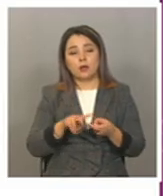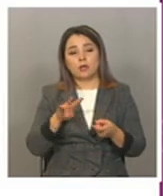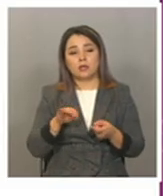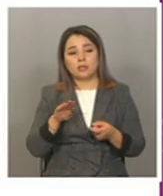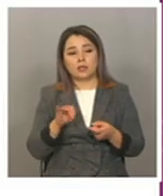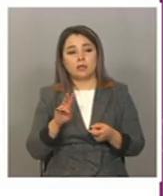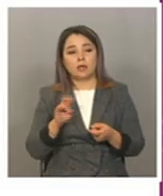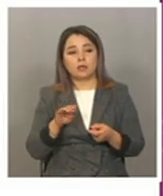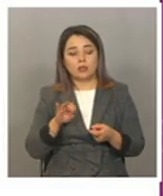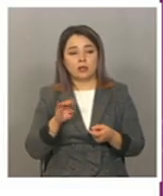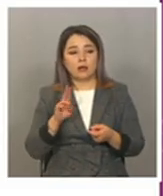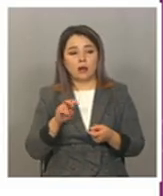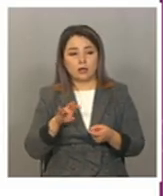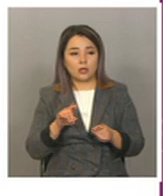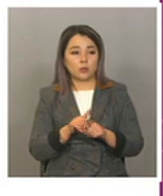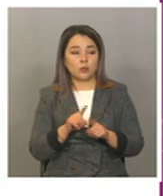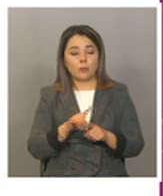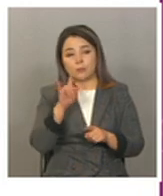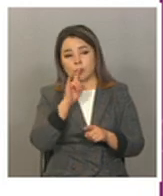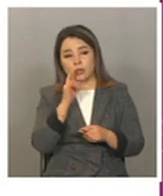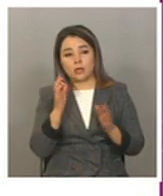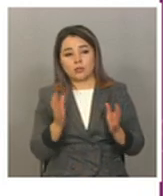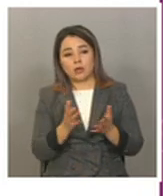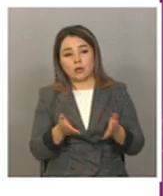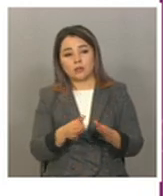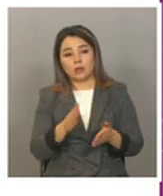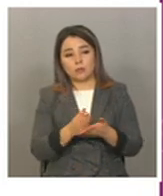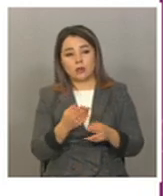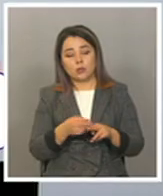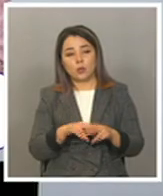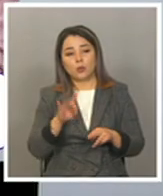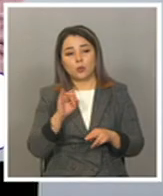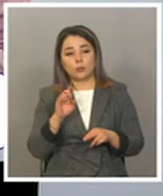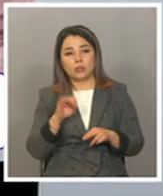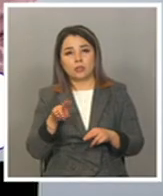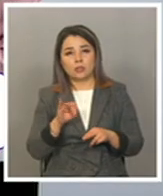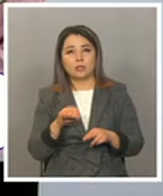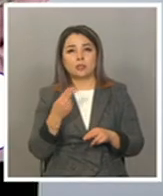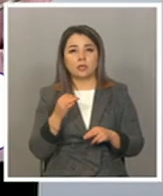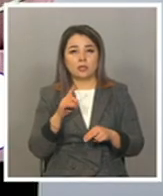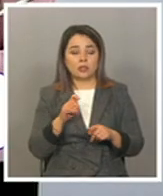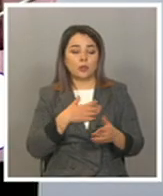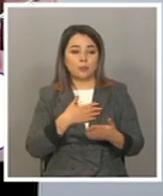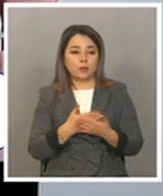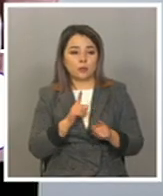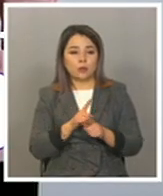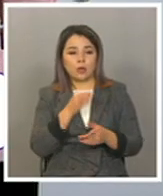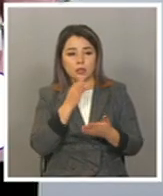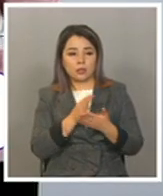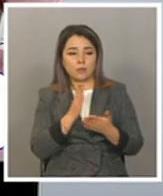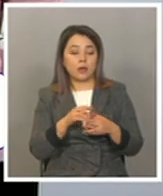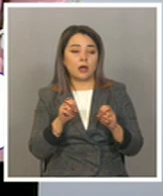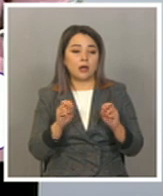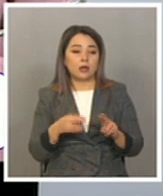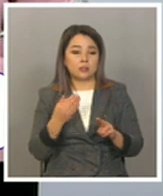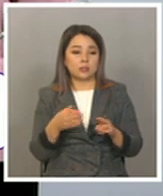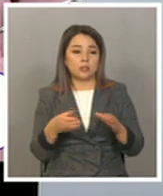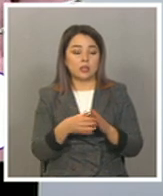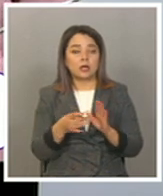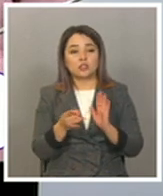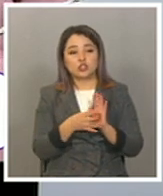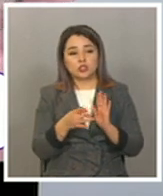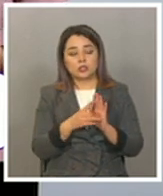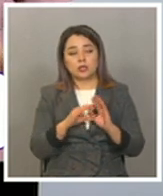натрий, калийді керосинде сақтайтын болсақ, ал рубиди мен тези өте белсенді болғандықтан олар арнайы шыны ыдыстарда,